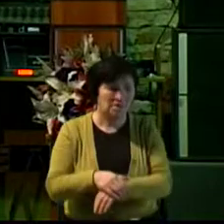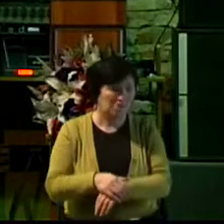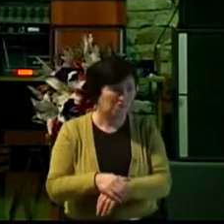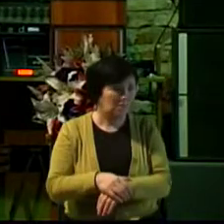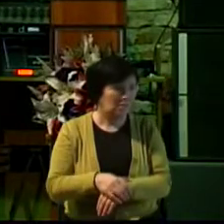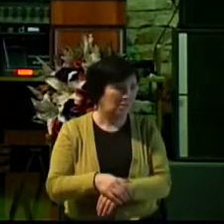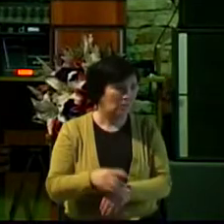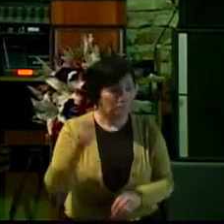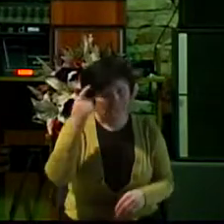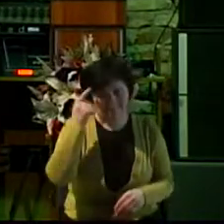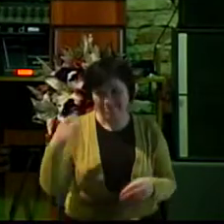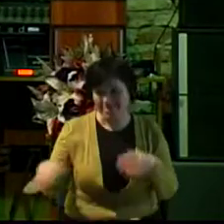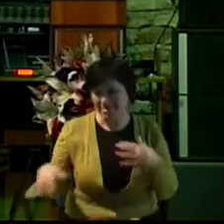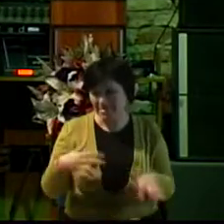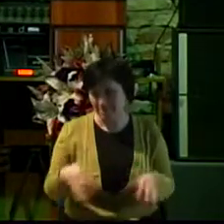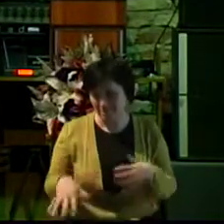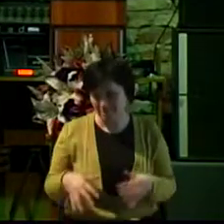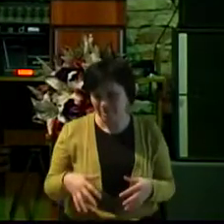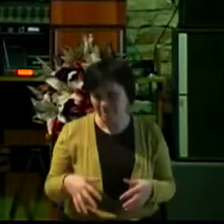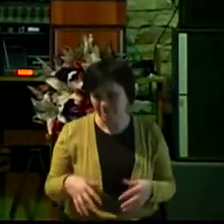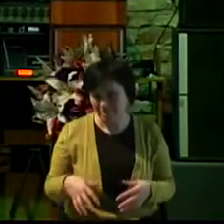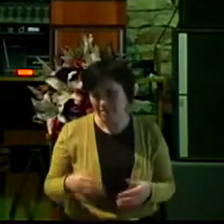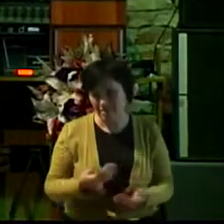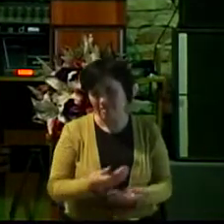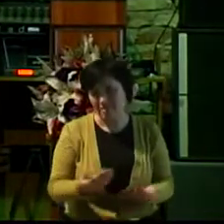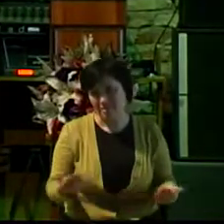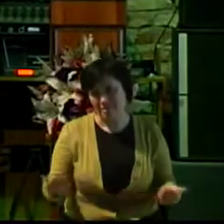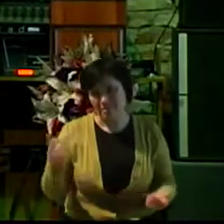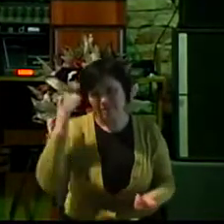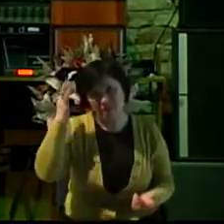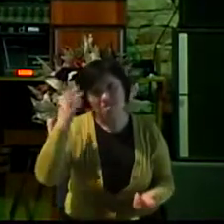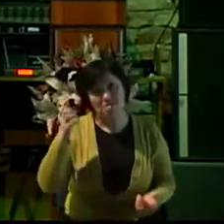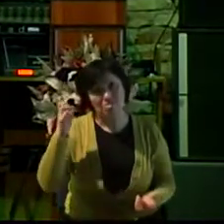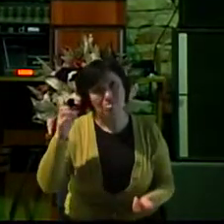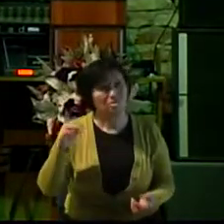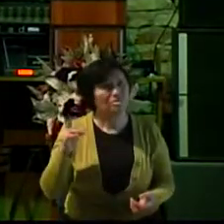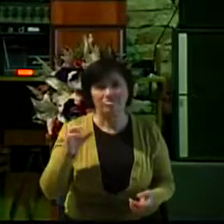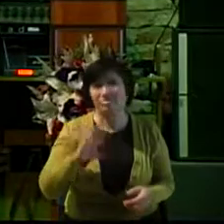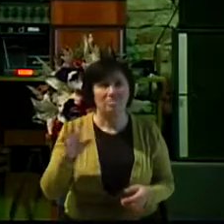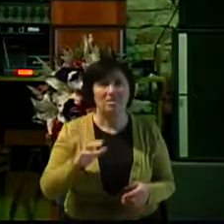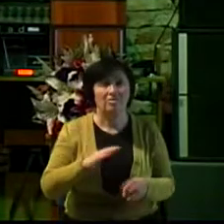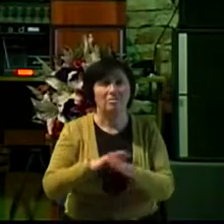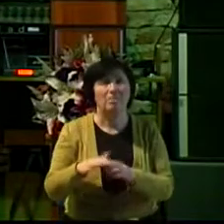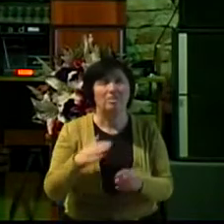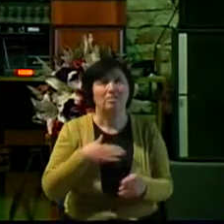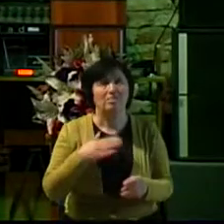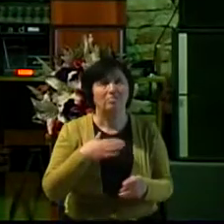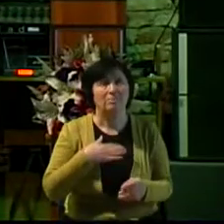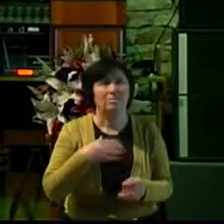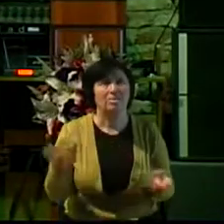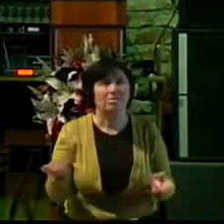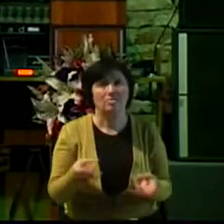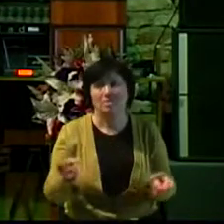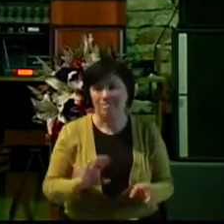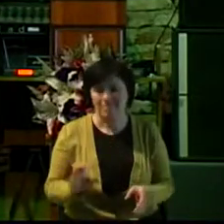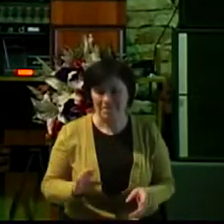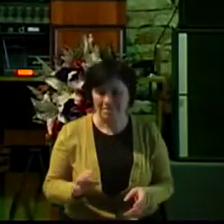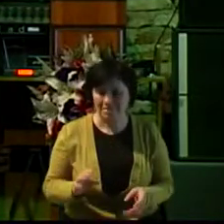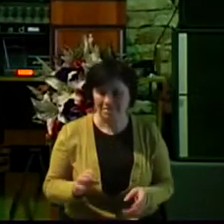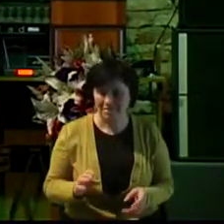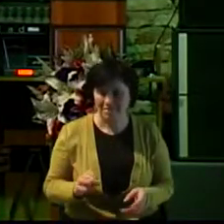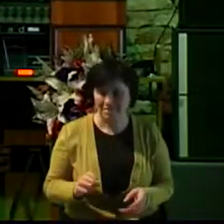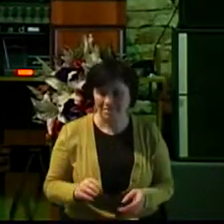прошу что-то у Него, Он отвечает мне, и Его ответ не всегда тот, который я ожидаю. Но Он хочет, чтобы